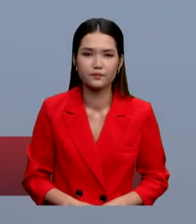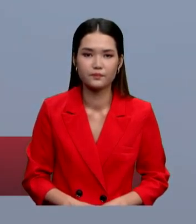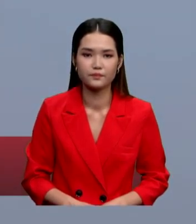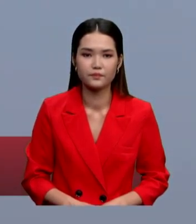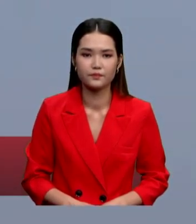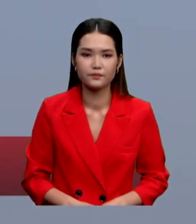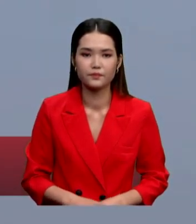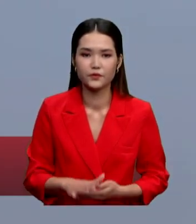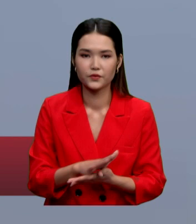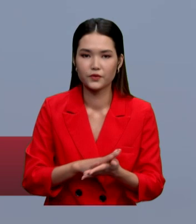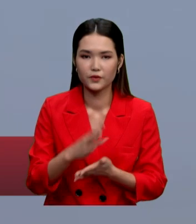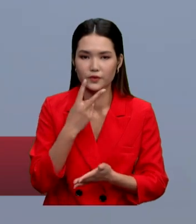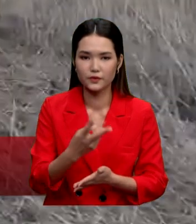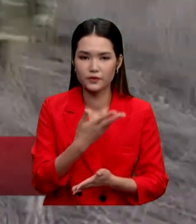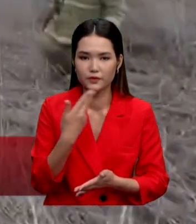Машиналар бір-бірін көрмейді.